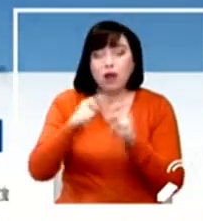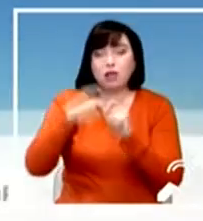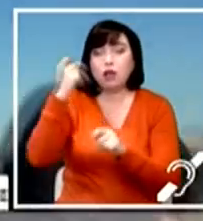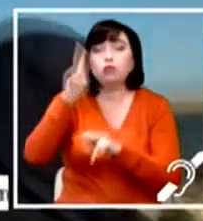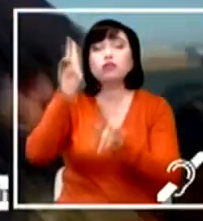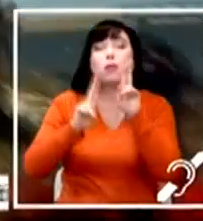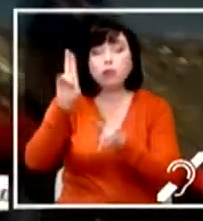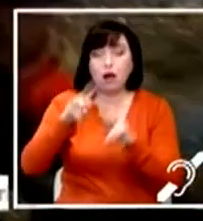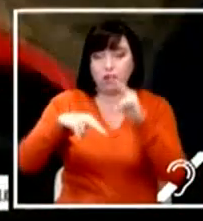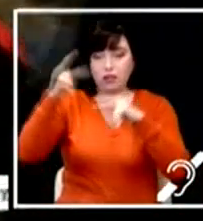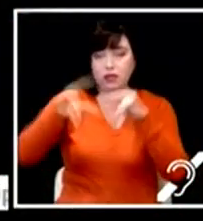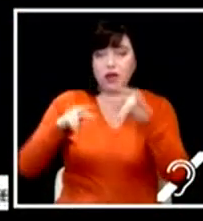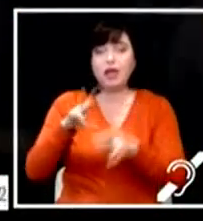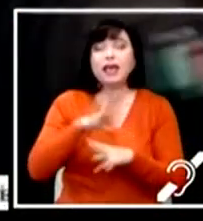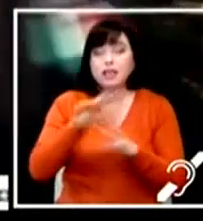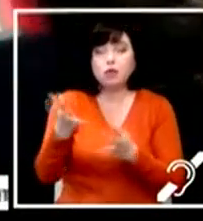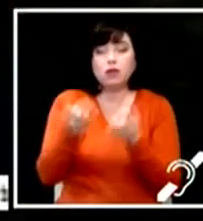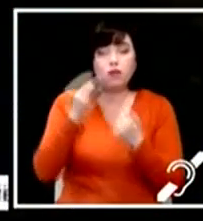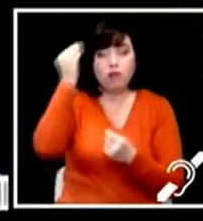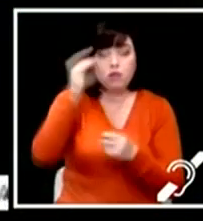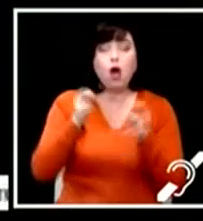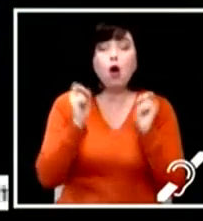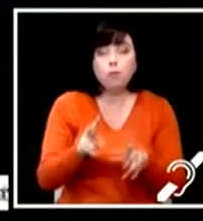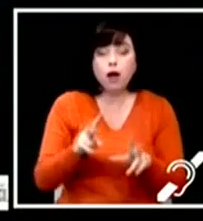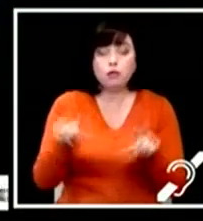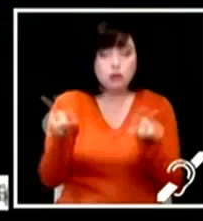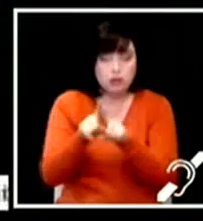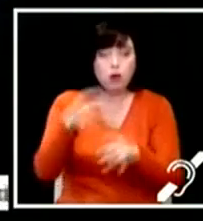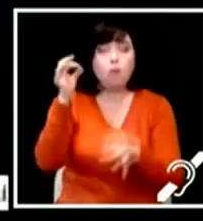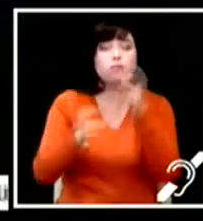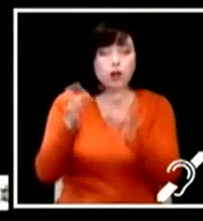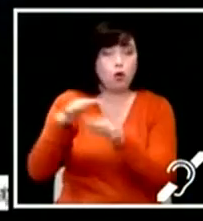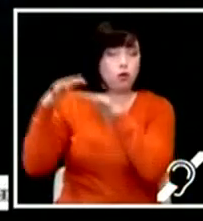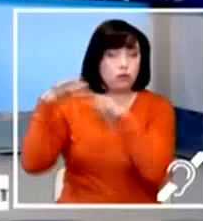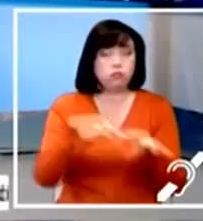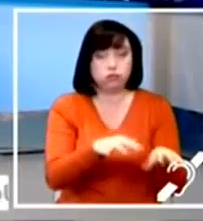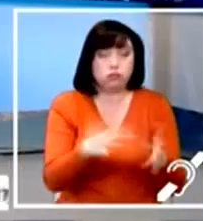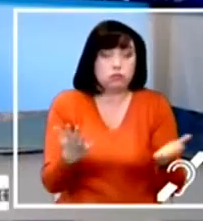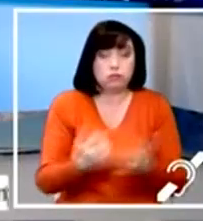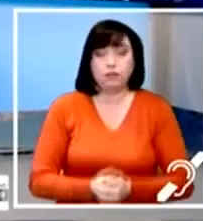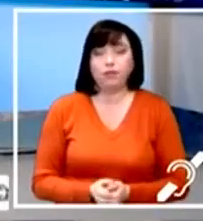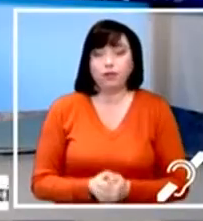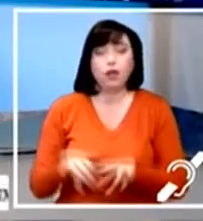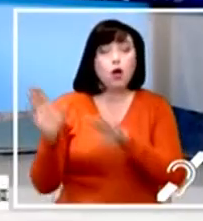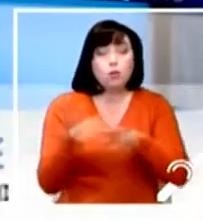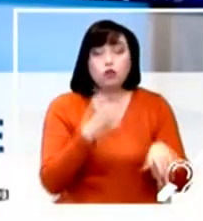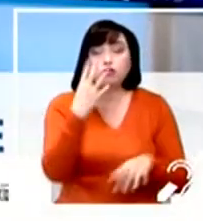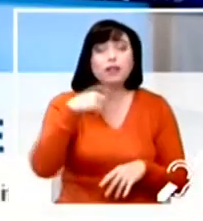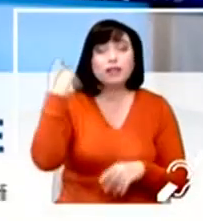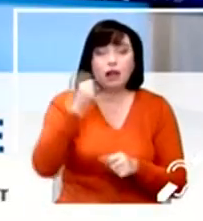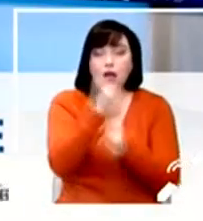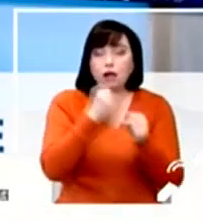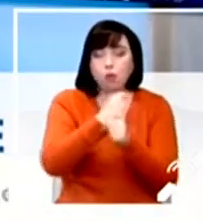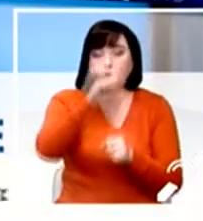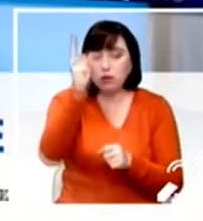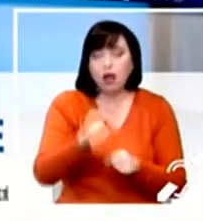respectate normele de construcție și nu au fost luate în seamă riscurile unor fenomene naturale extreme. După 14 ani lucrați